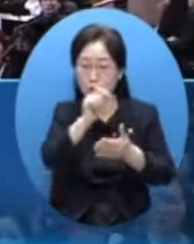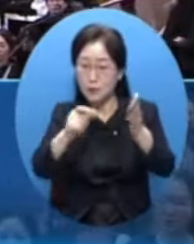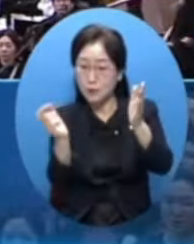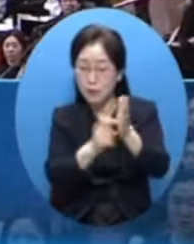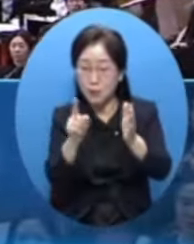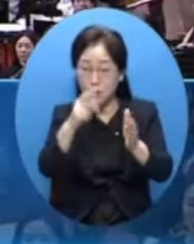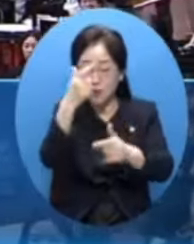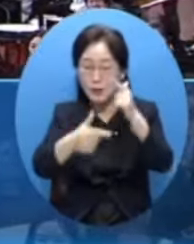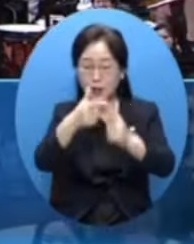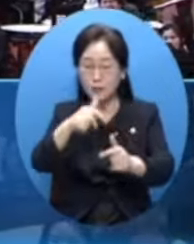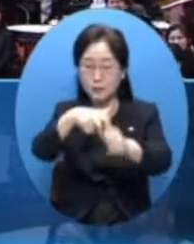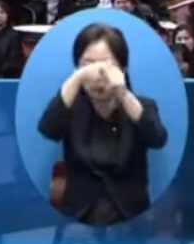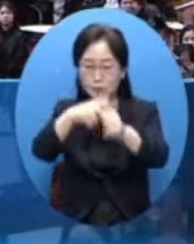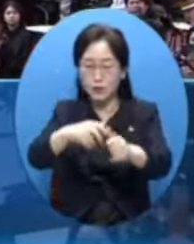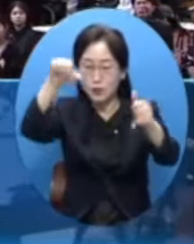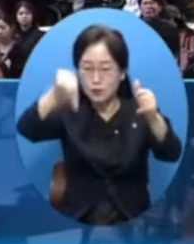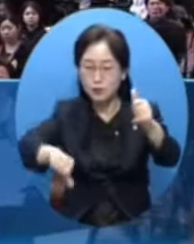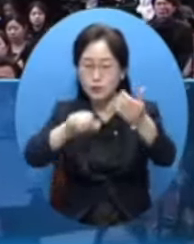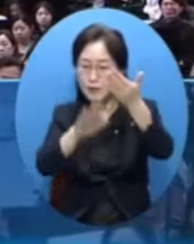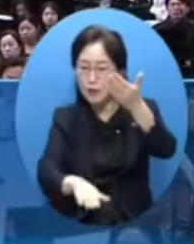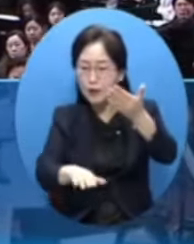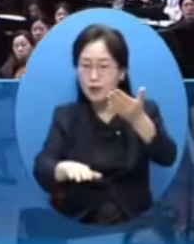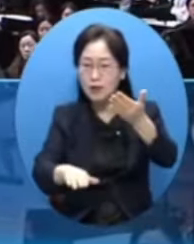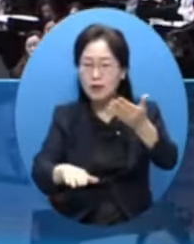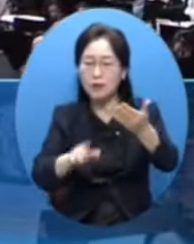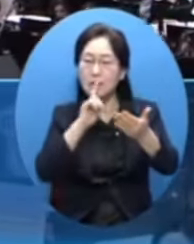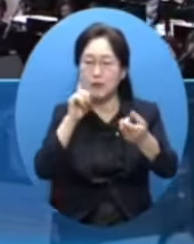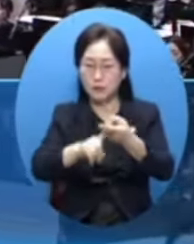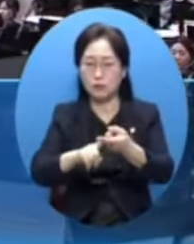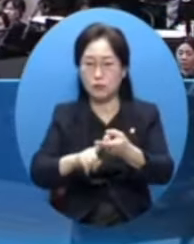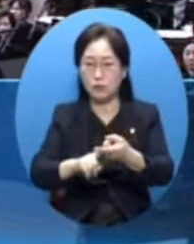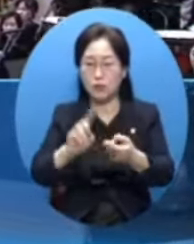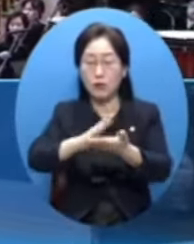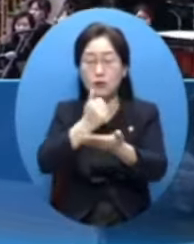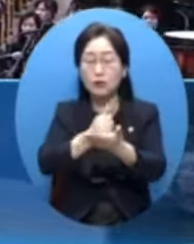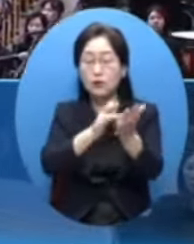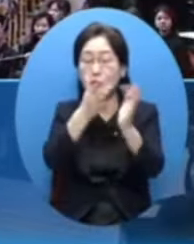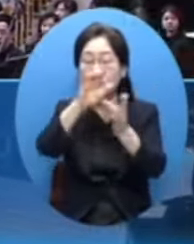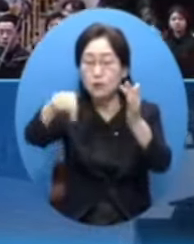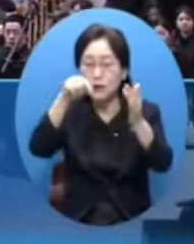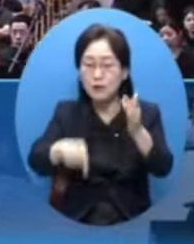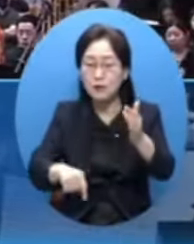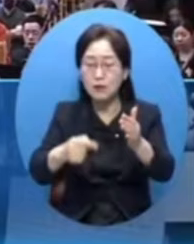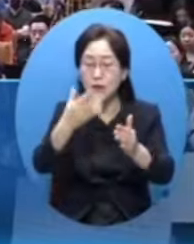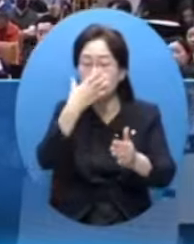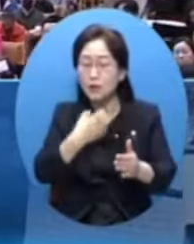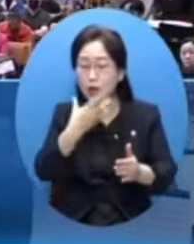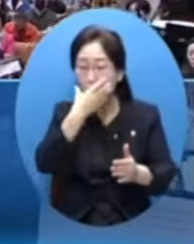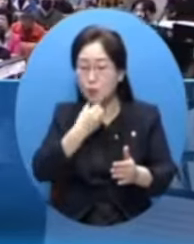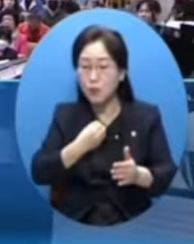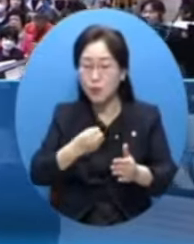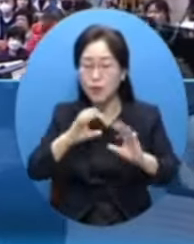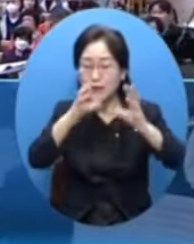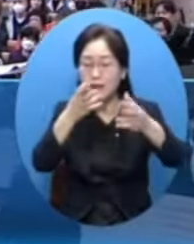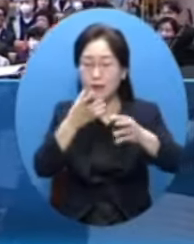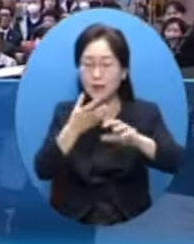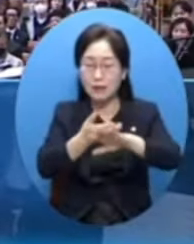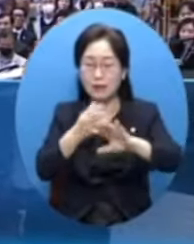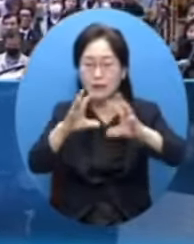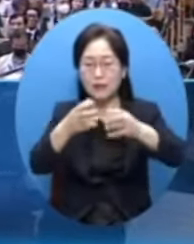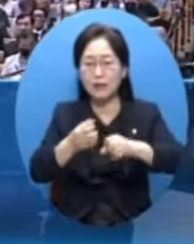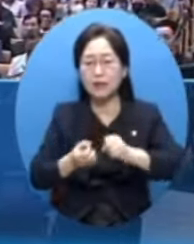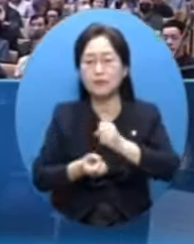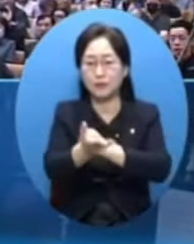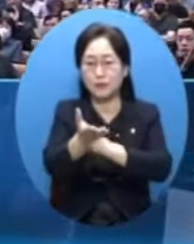자마다 저주 아래 있는 자라 하였습니다 이는 그리스도 예수 안에서 아브라함의 복이 이방인에게 미치게 하고 또 우리를 하여금 믿음으로